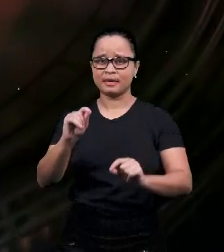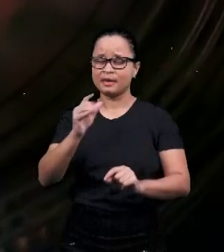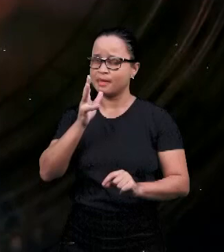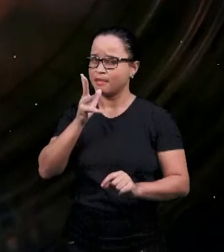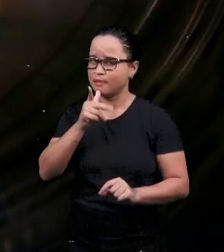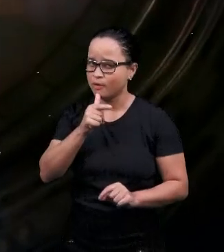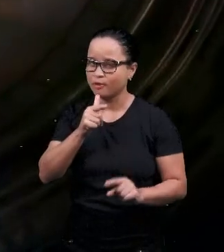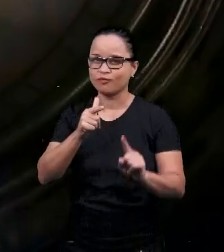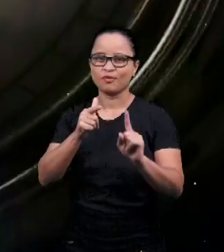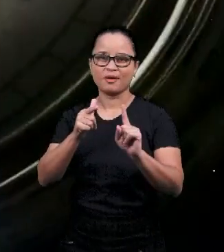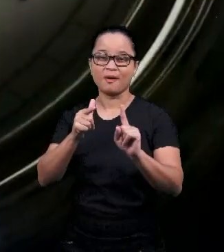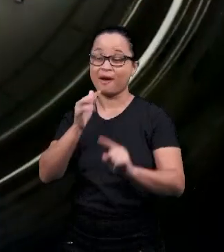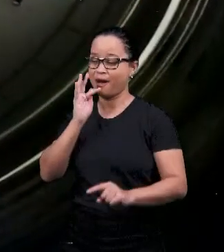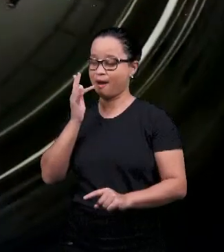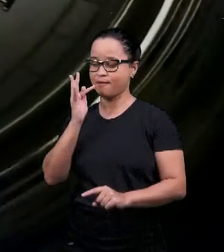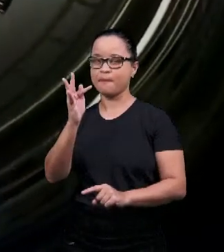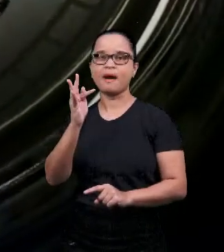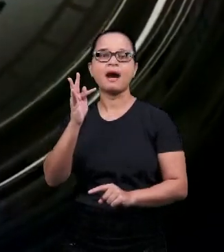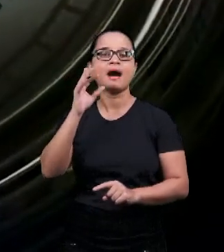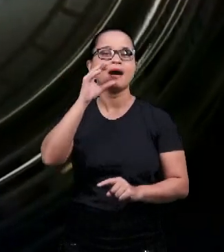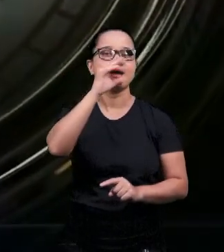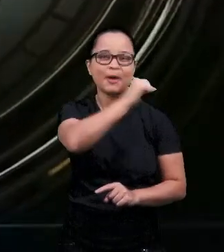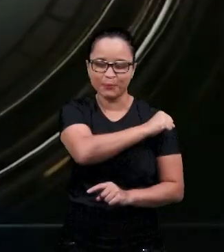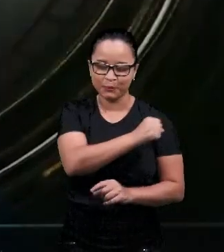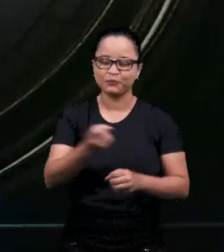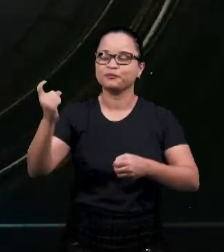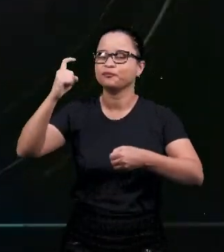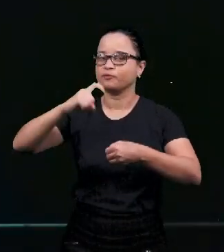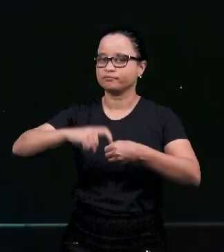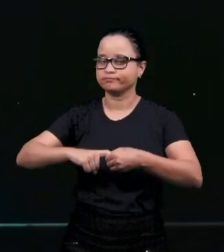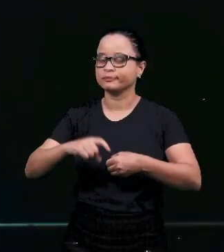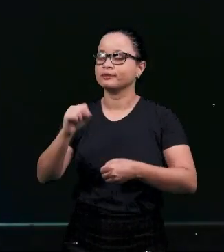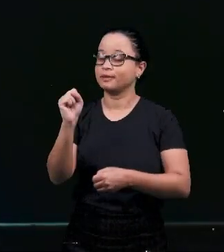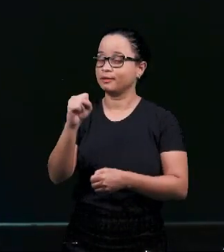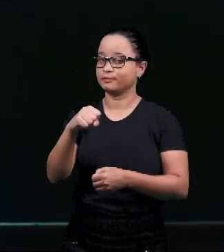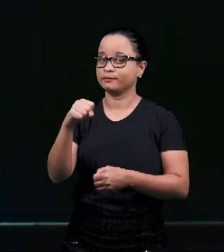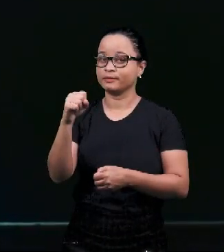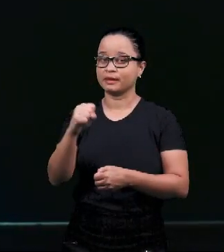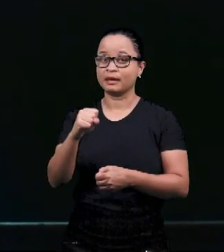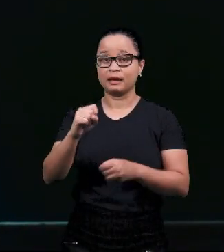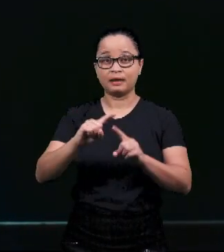Все гряду скоро и не умедлю.